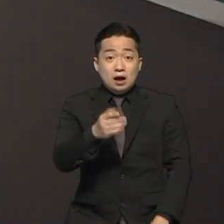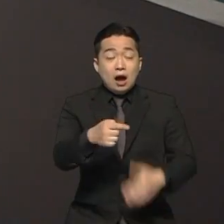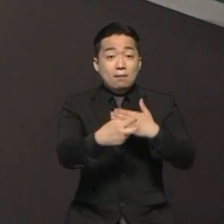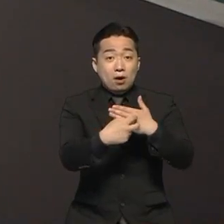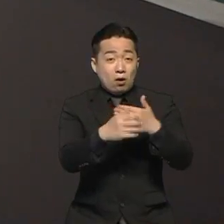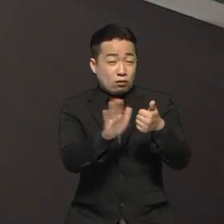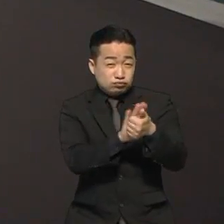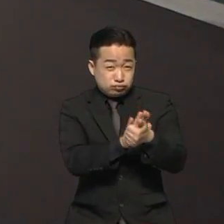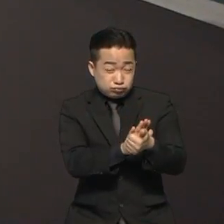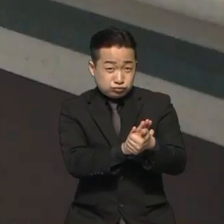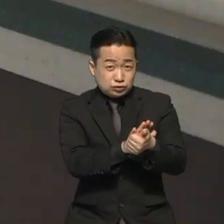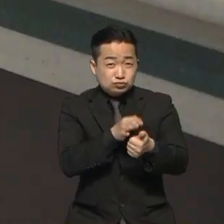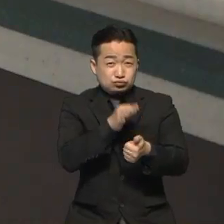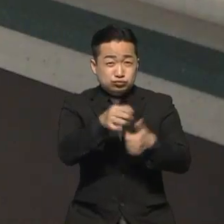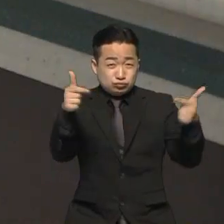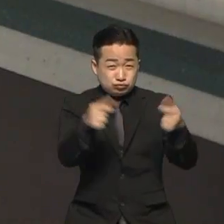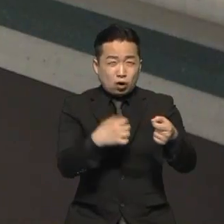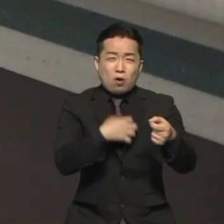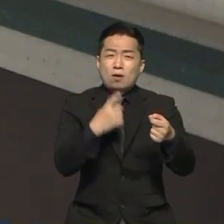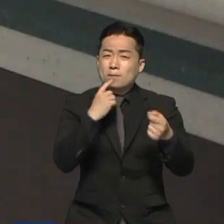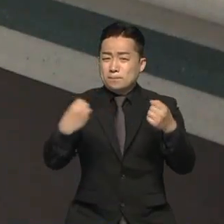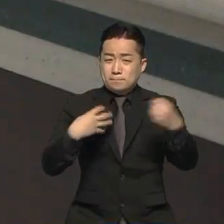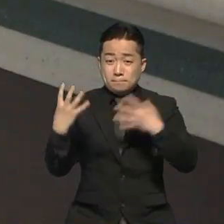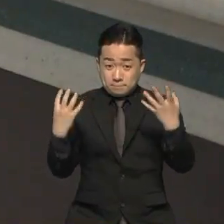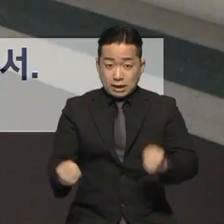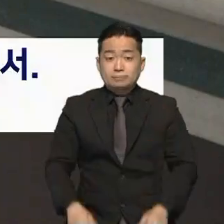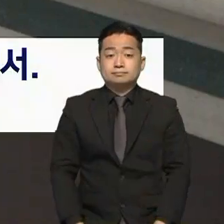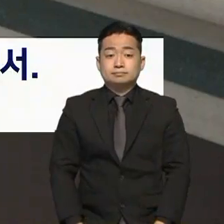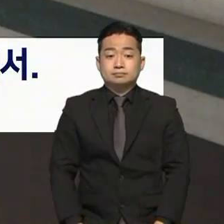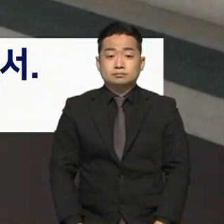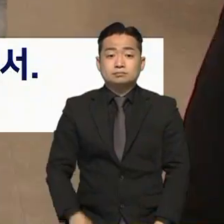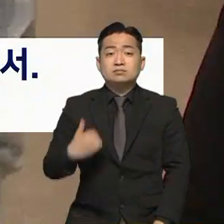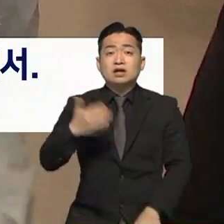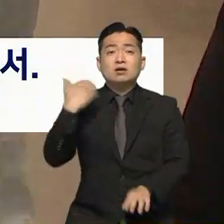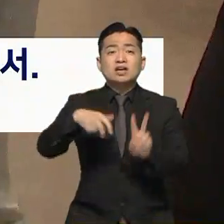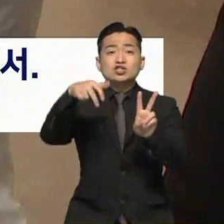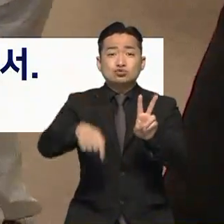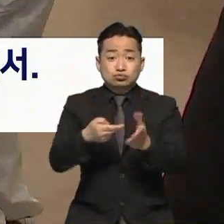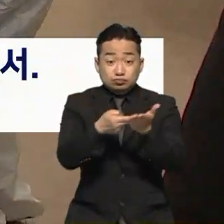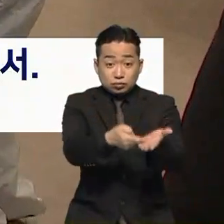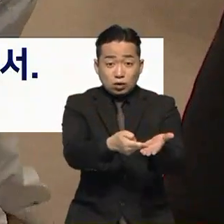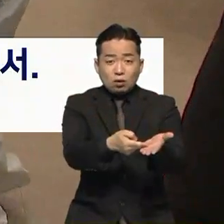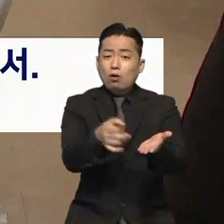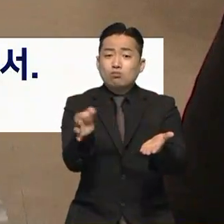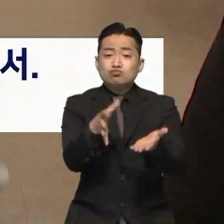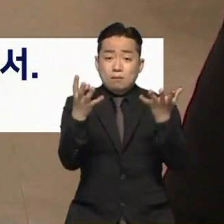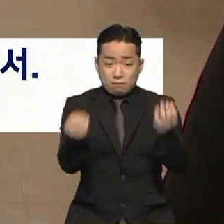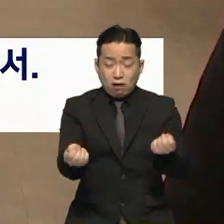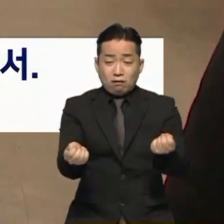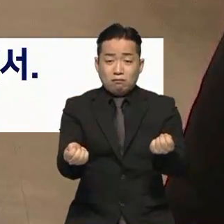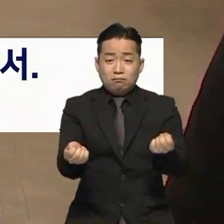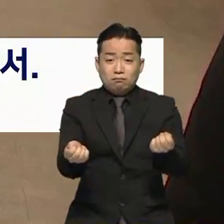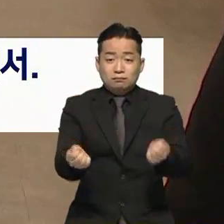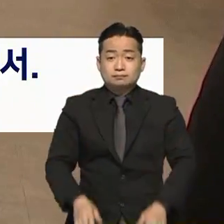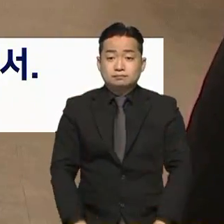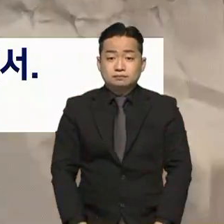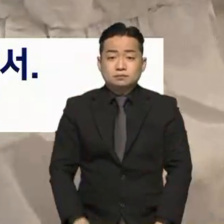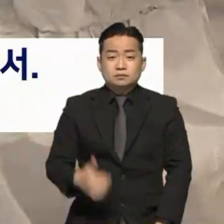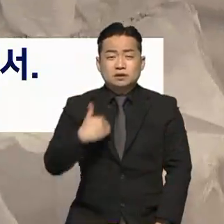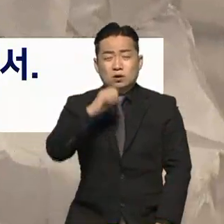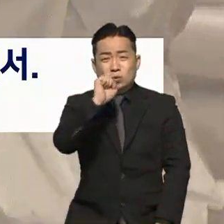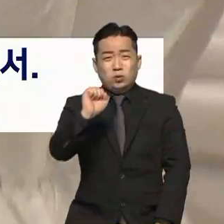우려의 목소리가 적지 않습니다. 2주 이상 입원했는데 거의 무료였죠. 뭐 많이 하셨어요. 좀 안